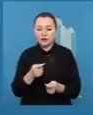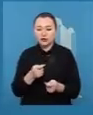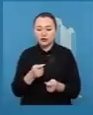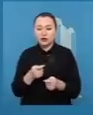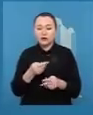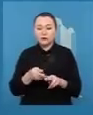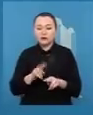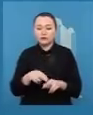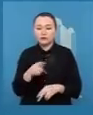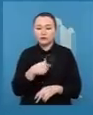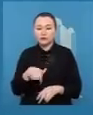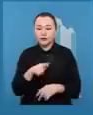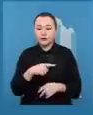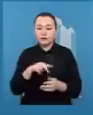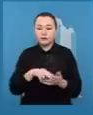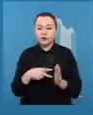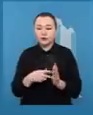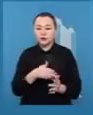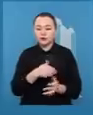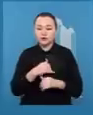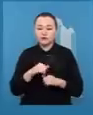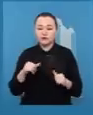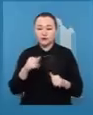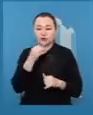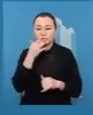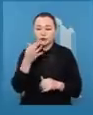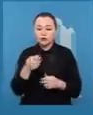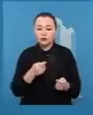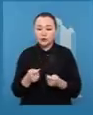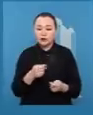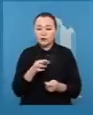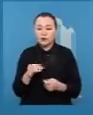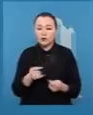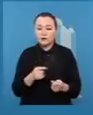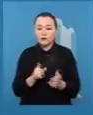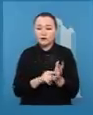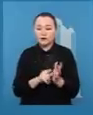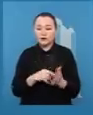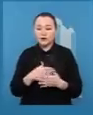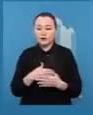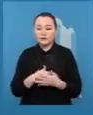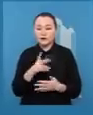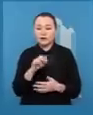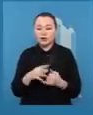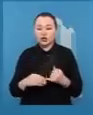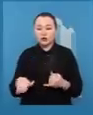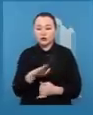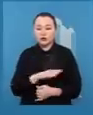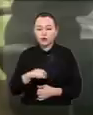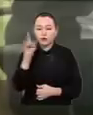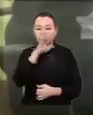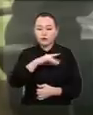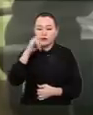мы предполагаем расширить возможности иностранных управляющих по управлению пенсионными активами на территории Республики